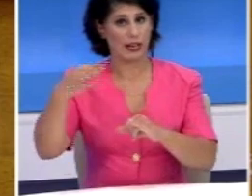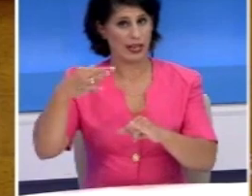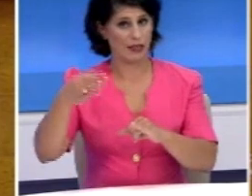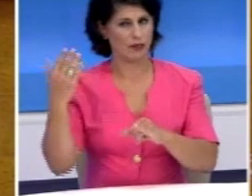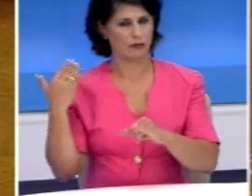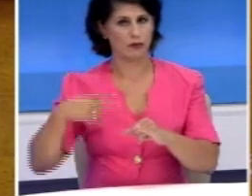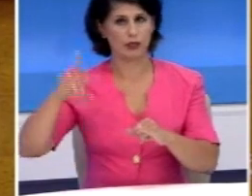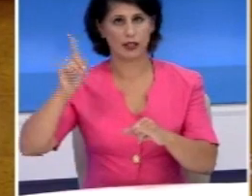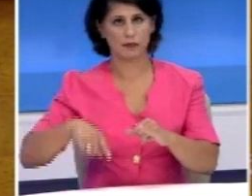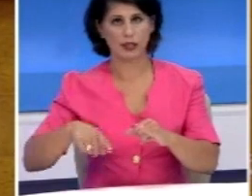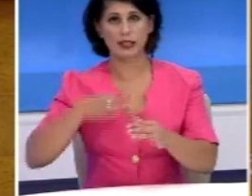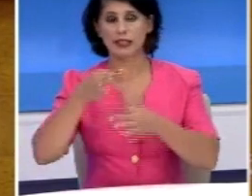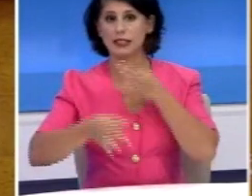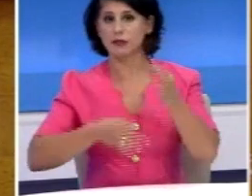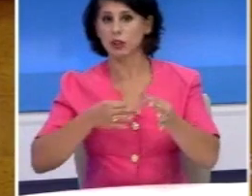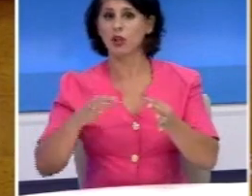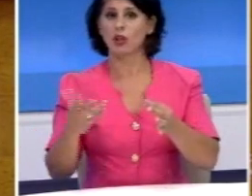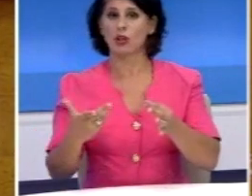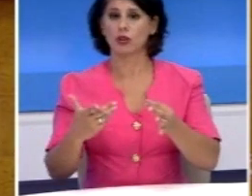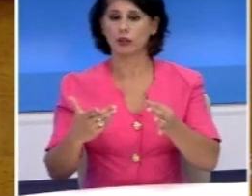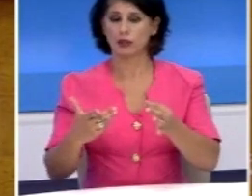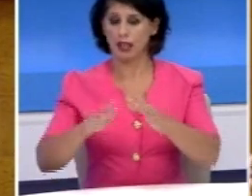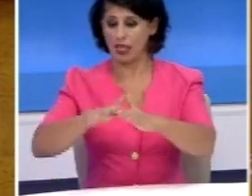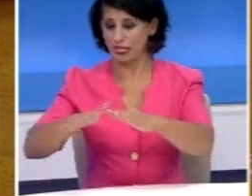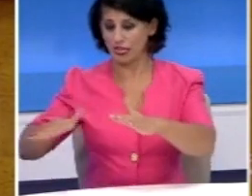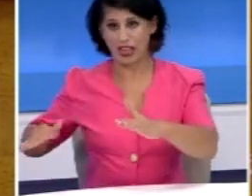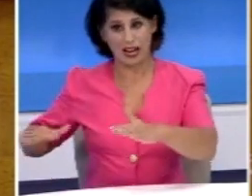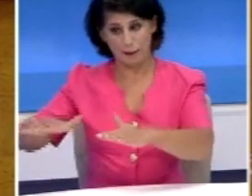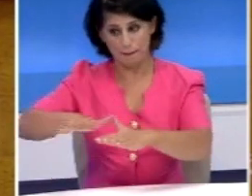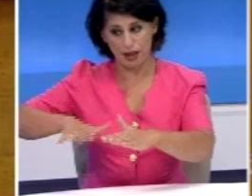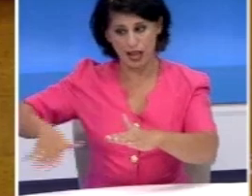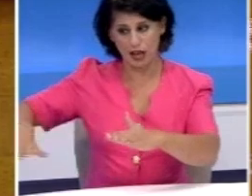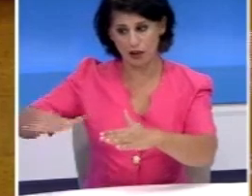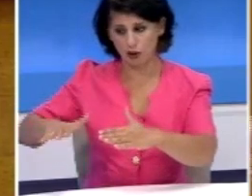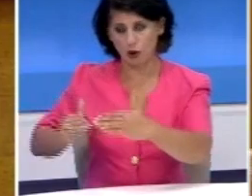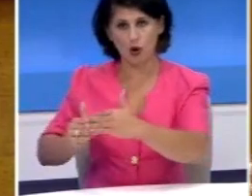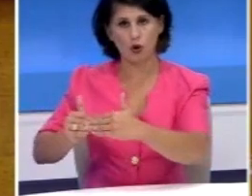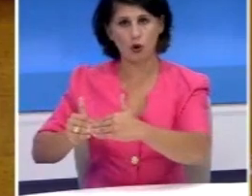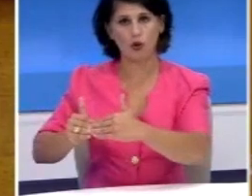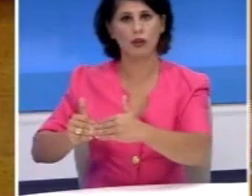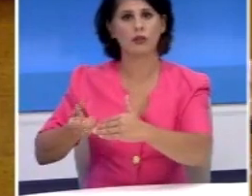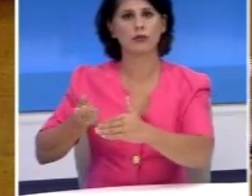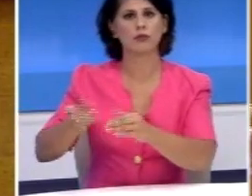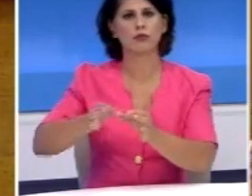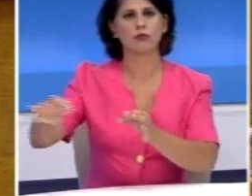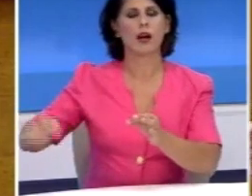μέρες, αναφέρεται ότι η οριοθετημένη θαλάσσια περιοχή έχει εμβαδόν